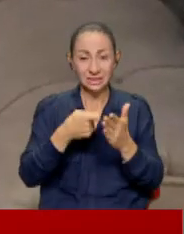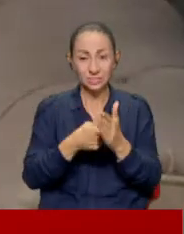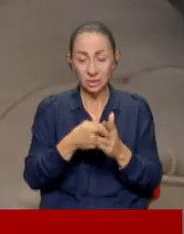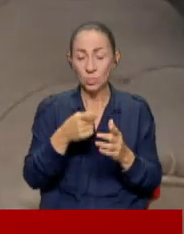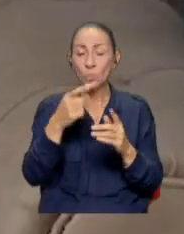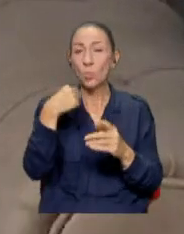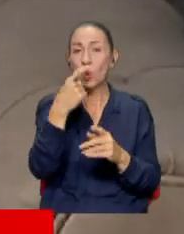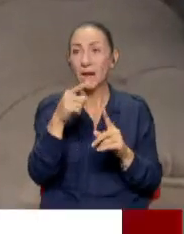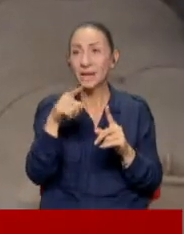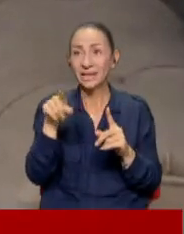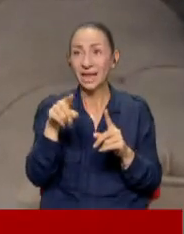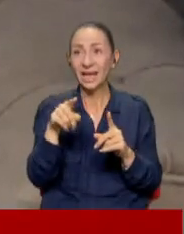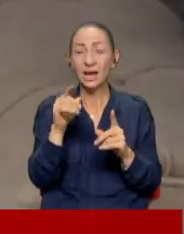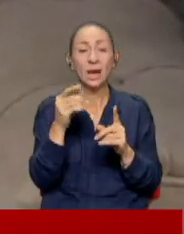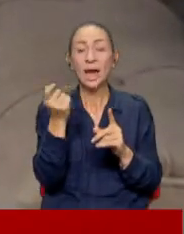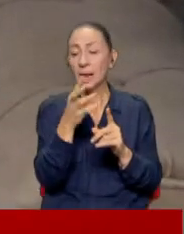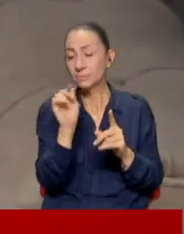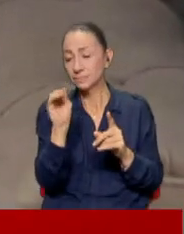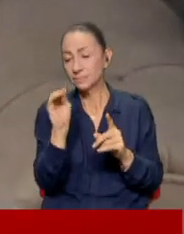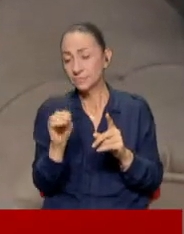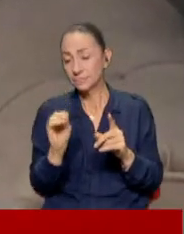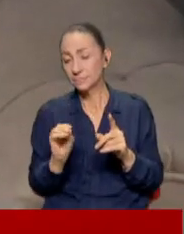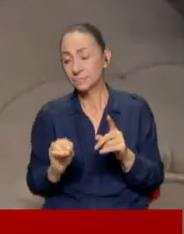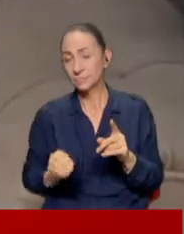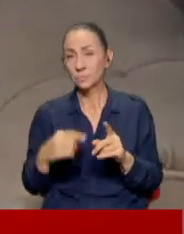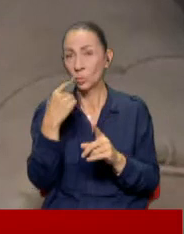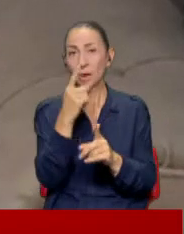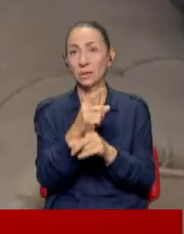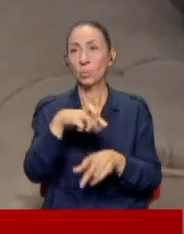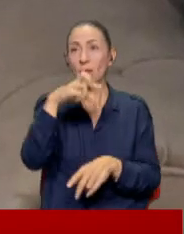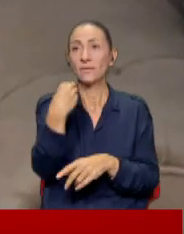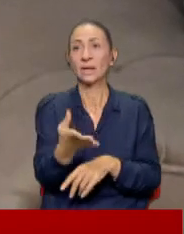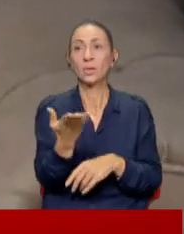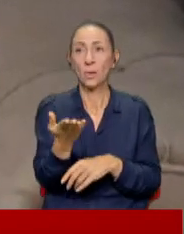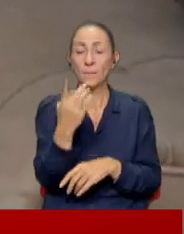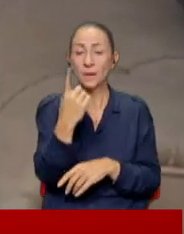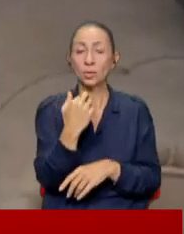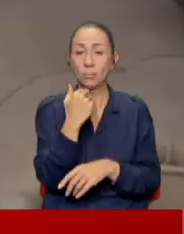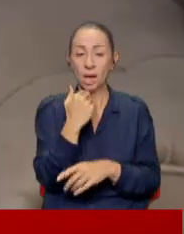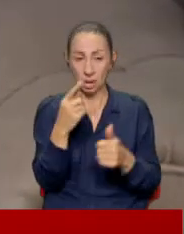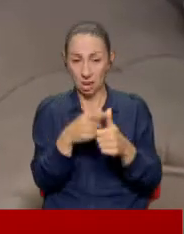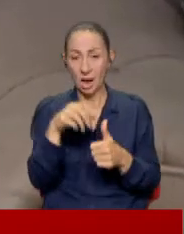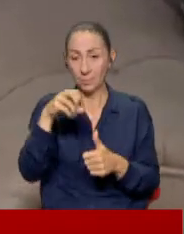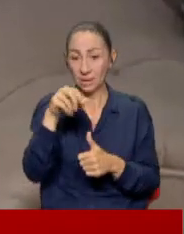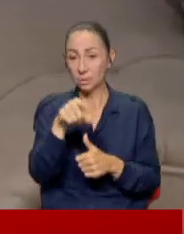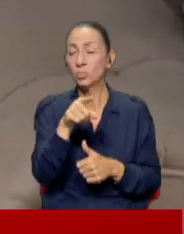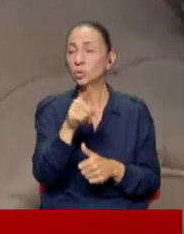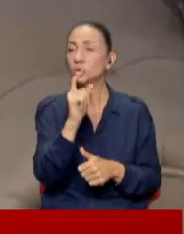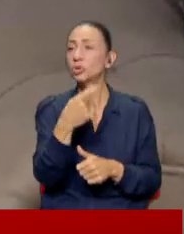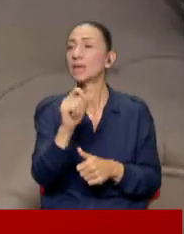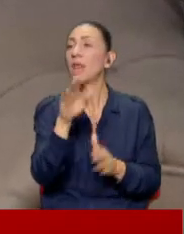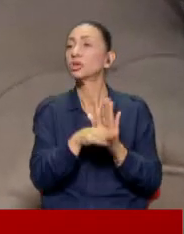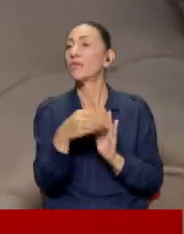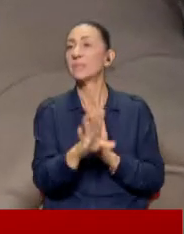yanına mülakatta konan rakamlarla insanların mülakat puanları verilmekte. Bir numaralıysan AK Partili, bu adama 90'dan